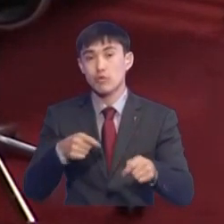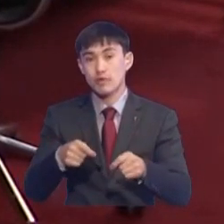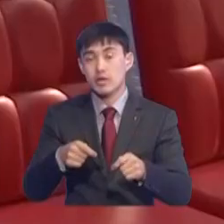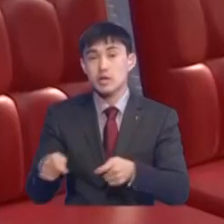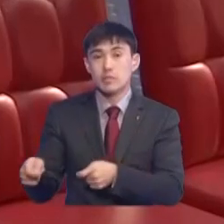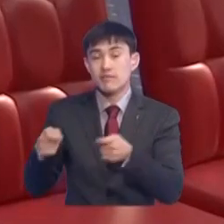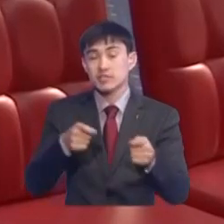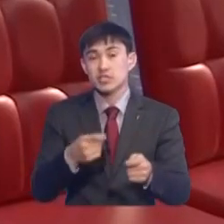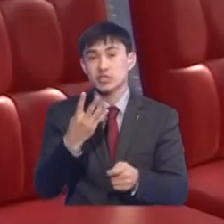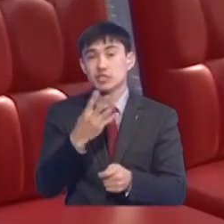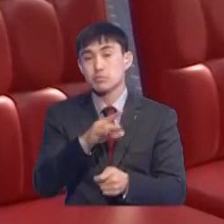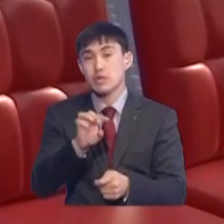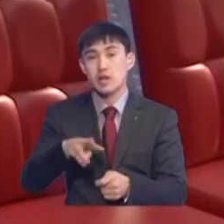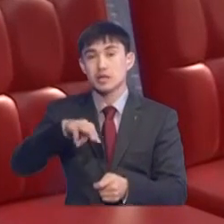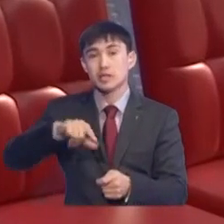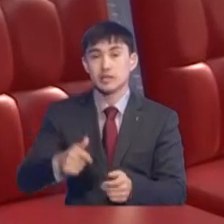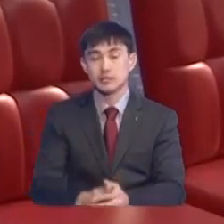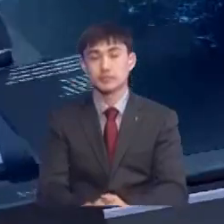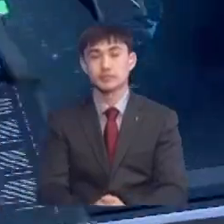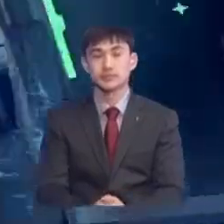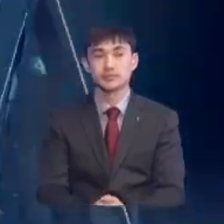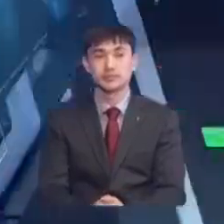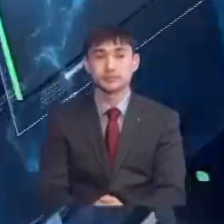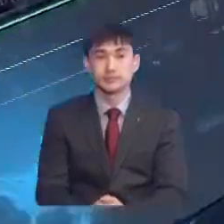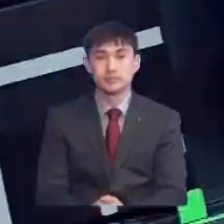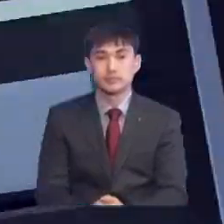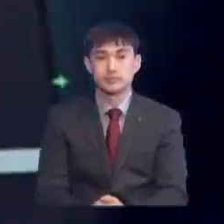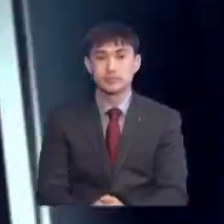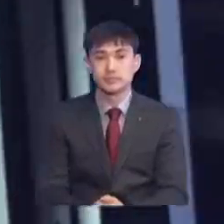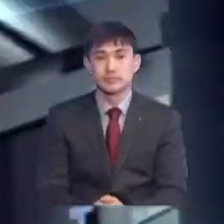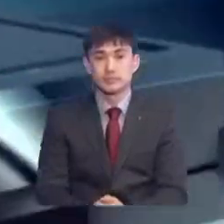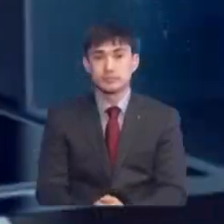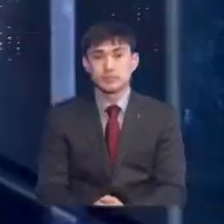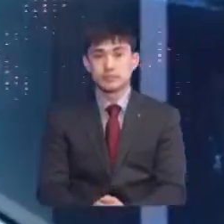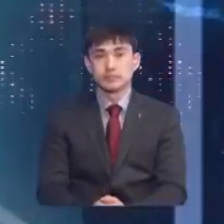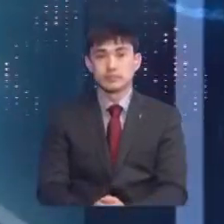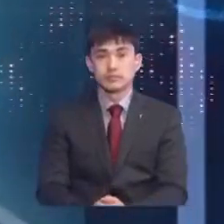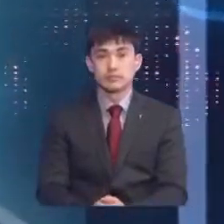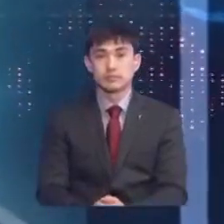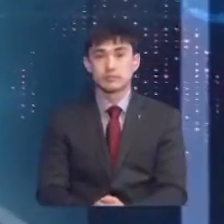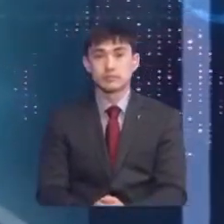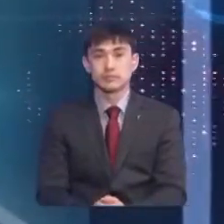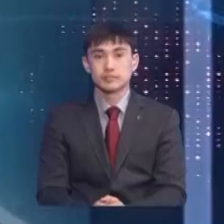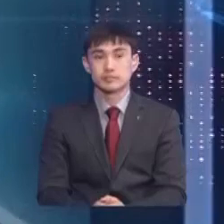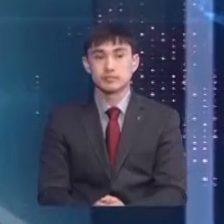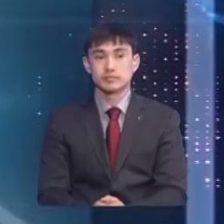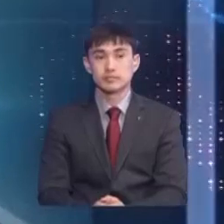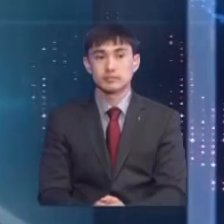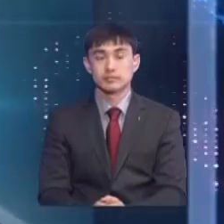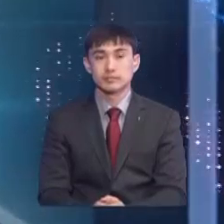с привлечением 4 млрд тенге Надежда Белова баглет батулы телеканал